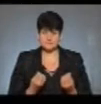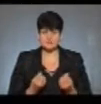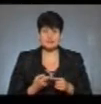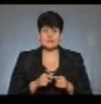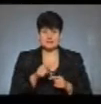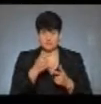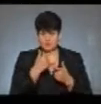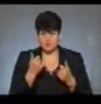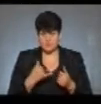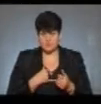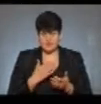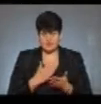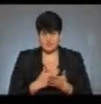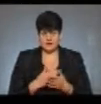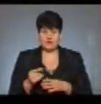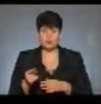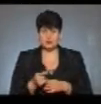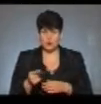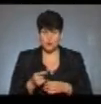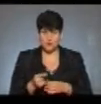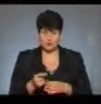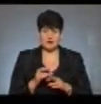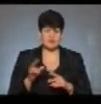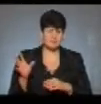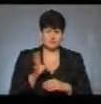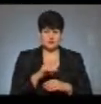цією інформацією, яка у мене є, в Тернополі, як і